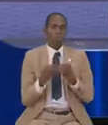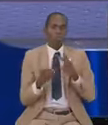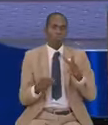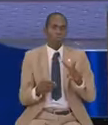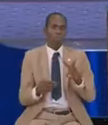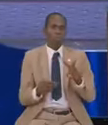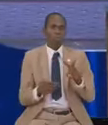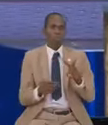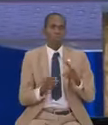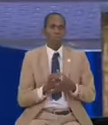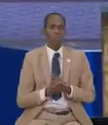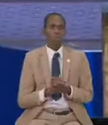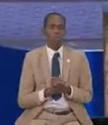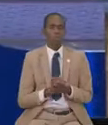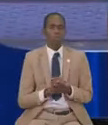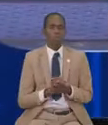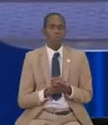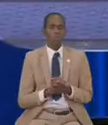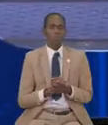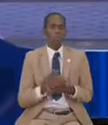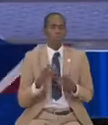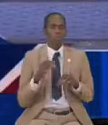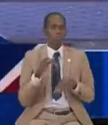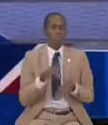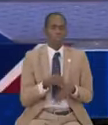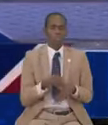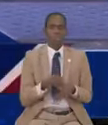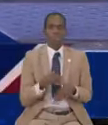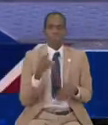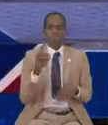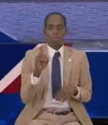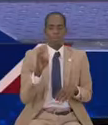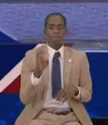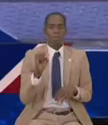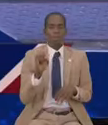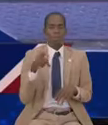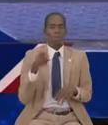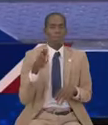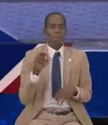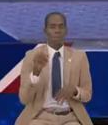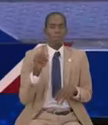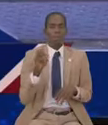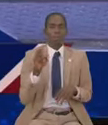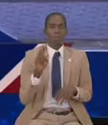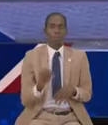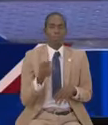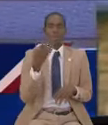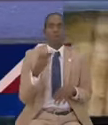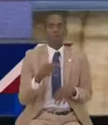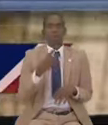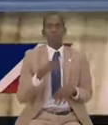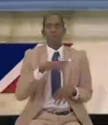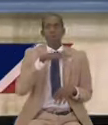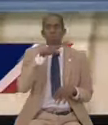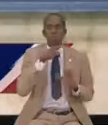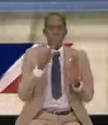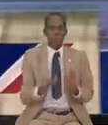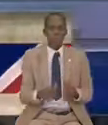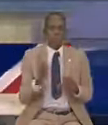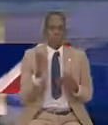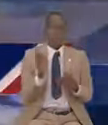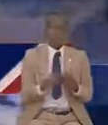la deuxième section ici le désespoir des correcteurs d'induire en collusion les Babyloniens étaient